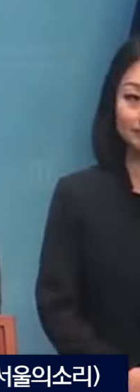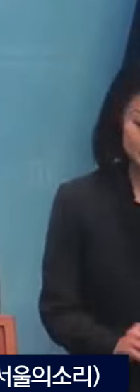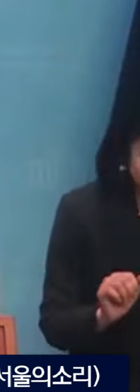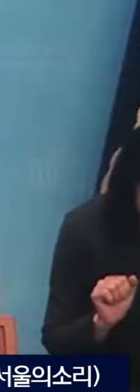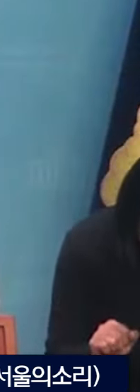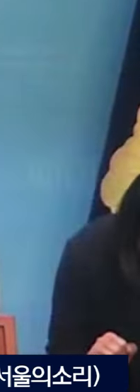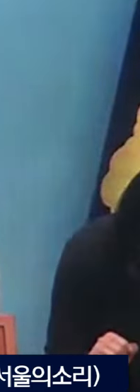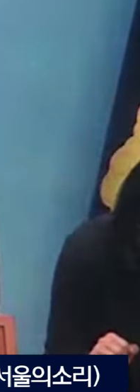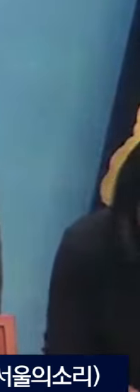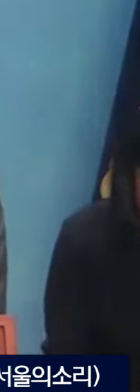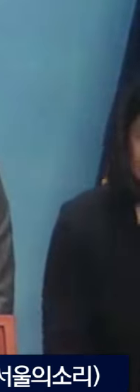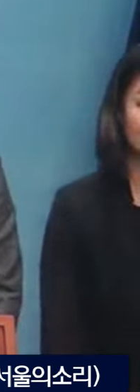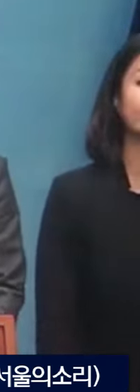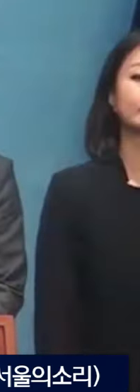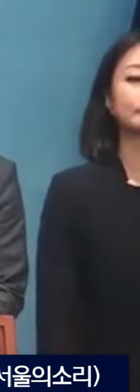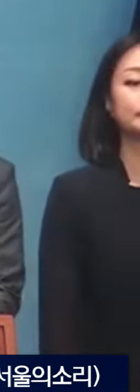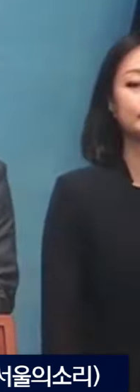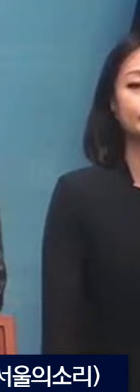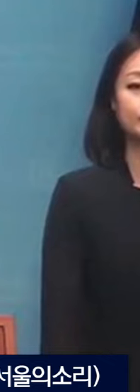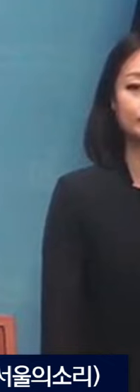안녕하십니까.